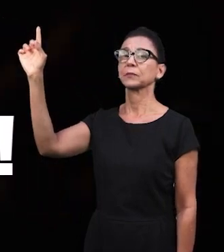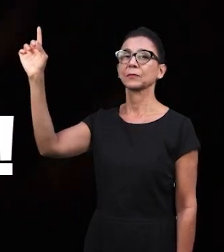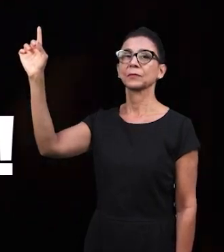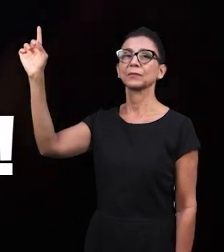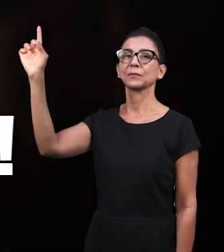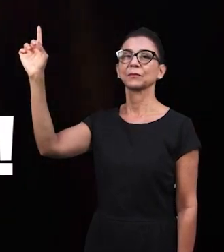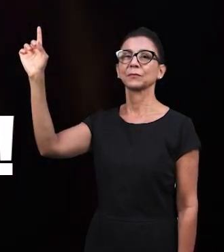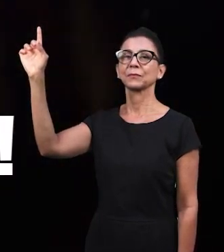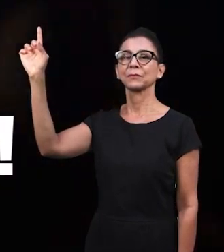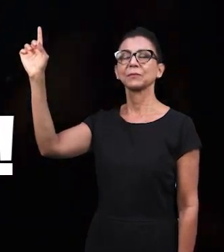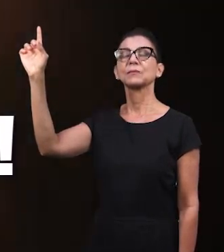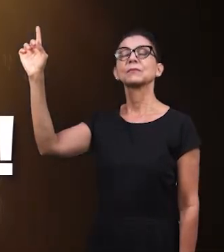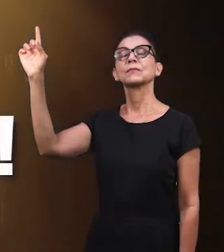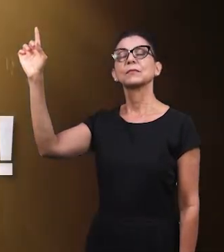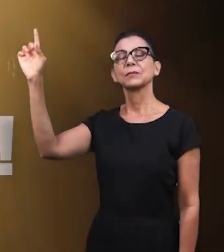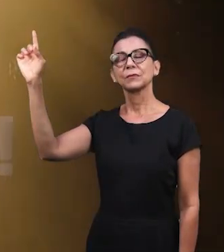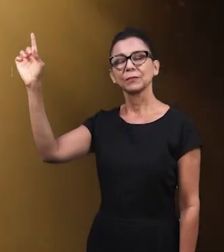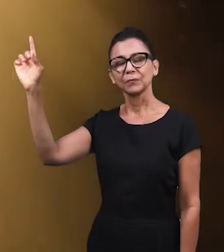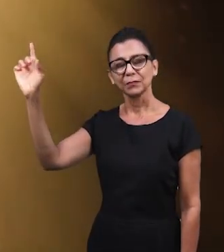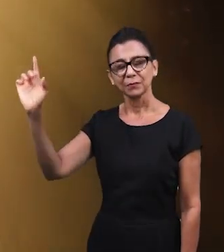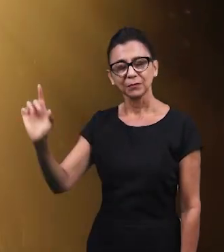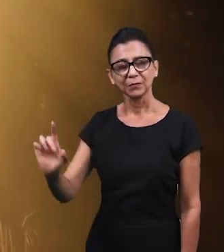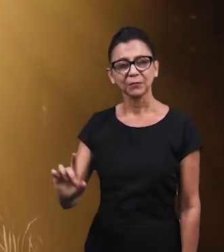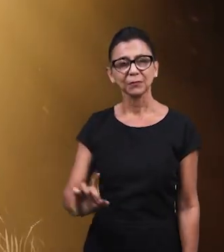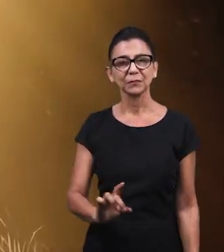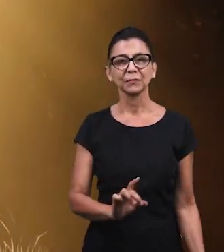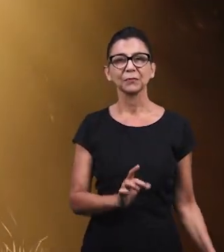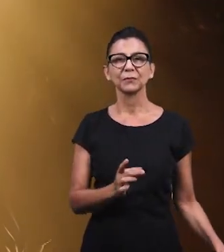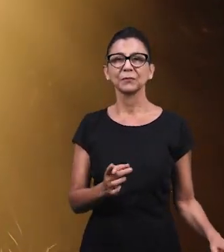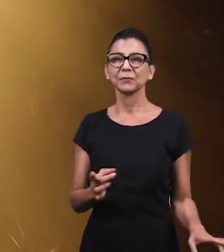поклонимся мы Всевышнему.